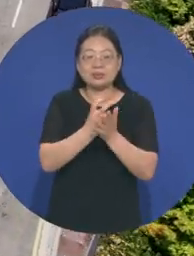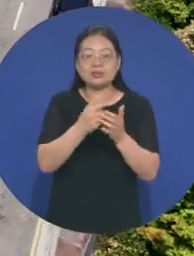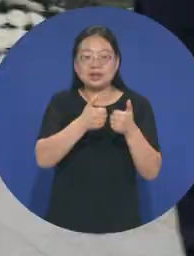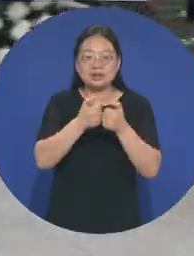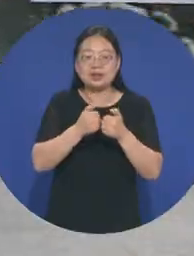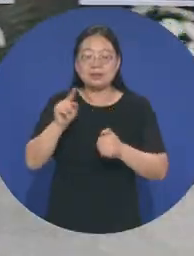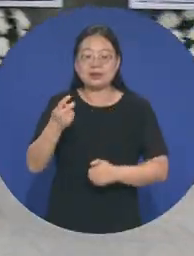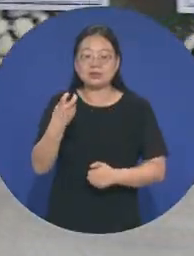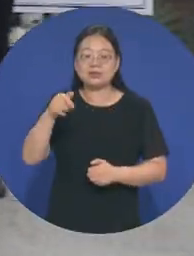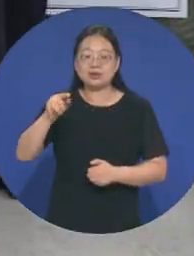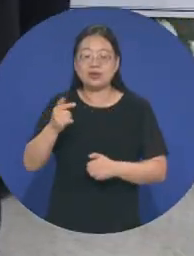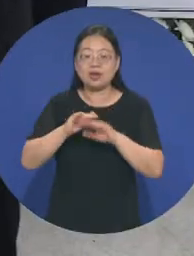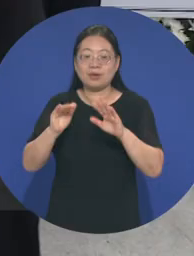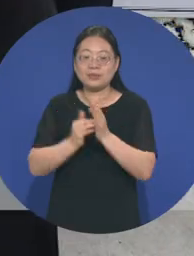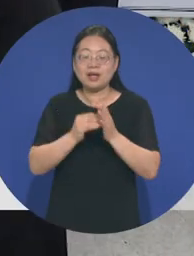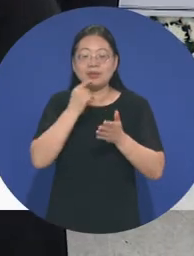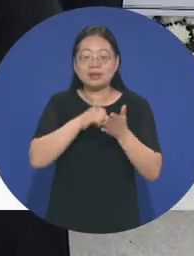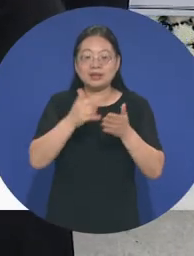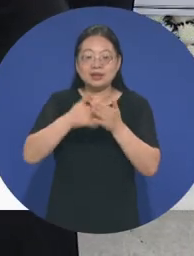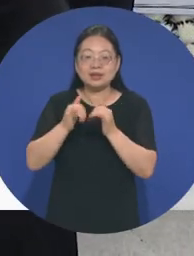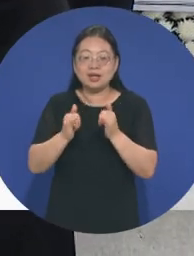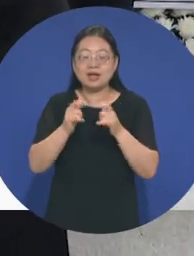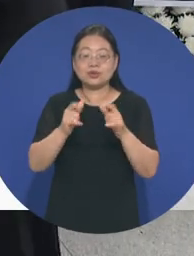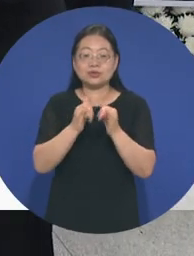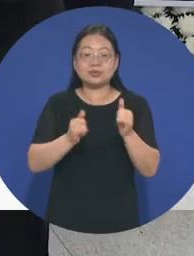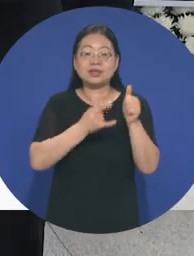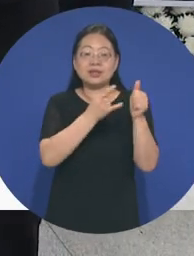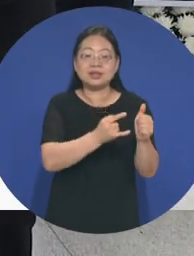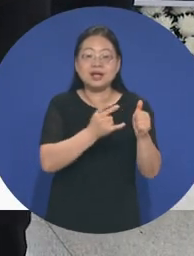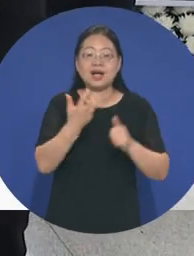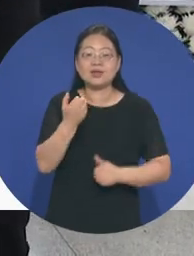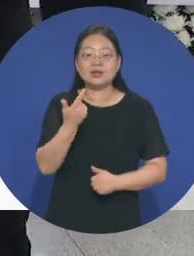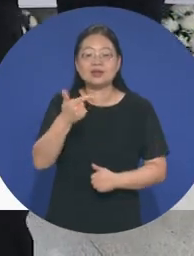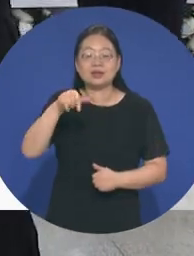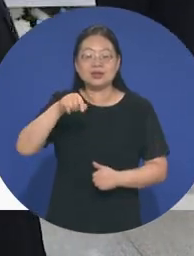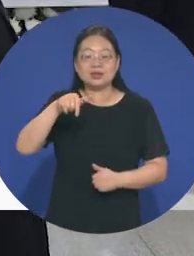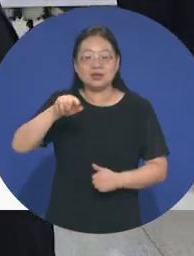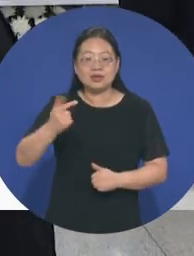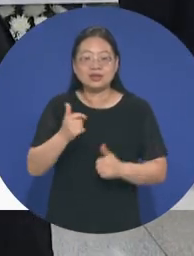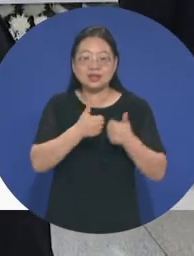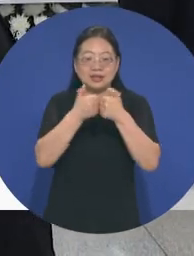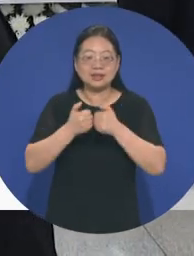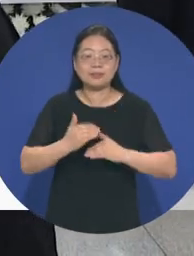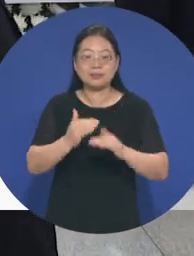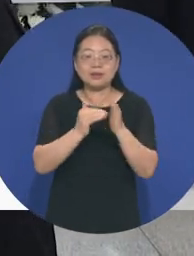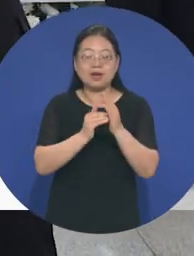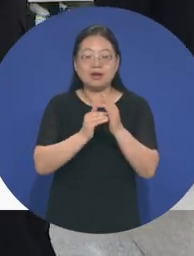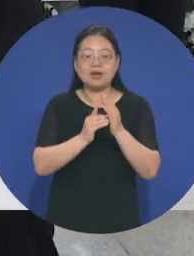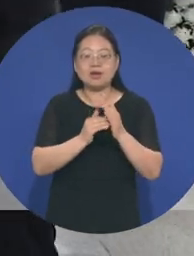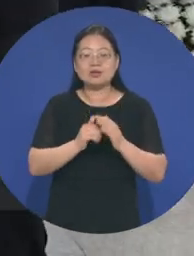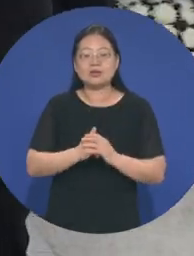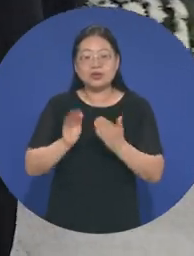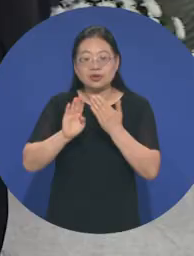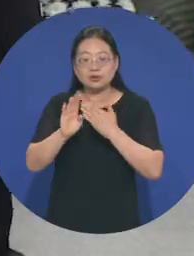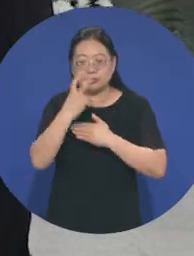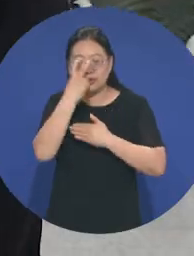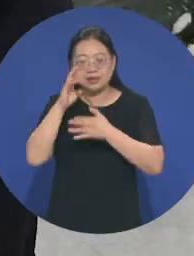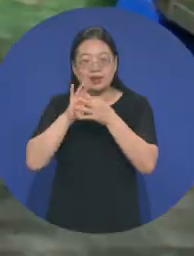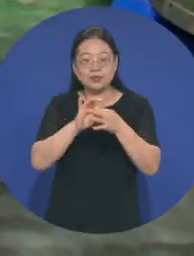처리했습니다. 피해자와 유가족 지역 주민을 대상으로 96건의 상담을 진행하고 사후 관리를 이어갈